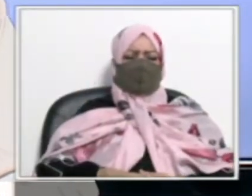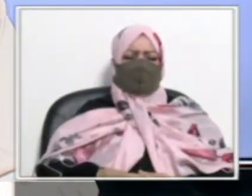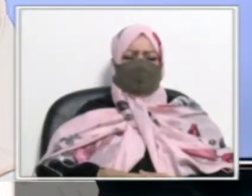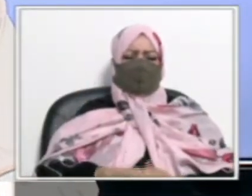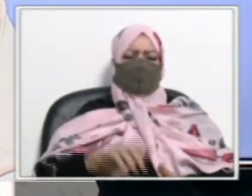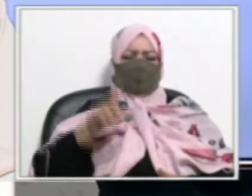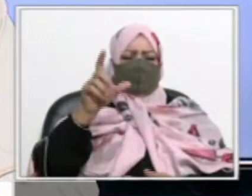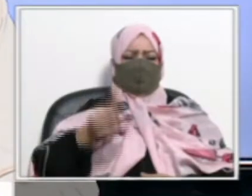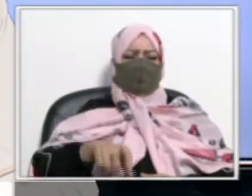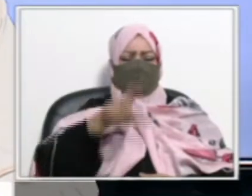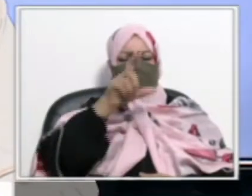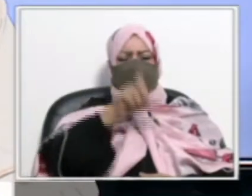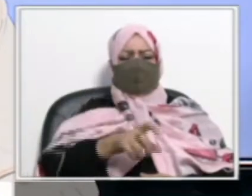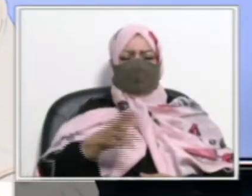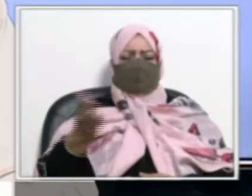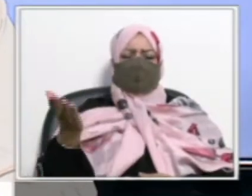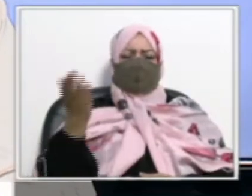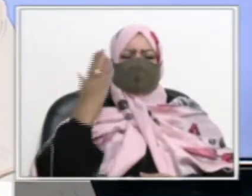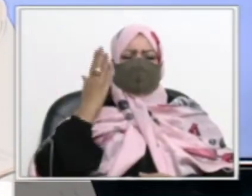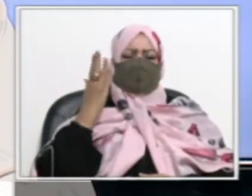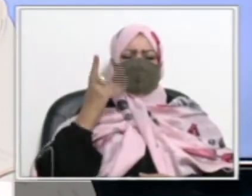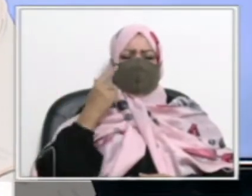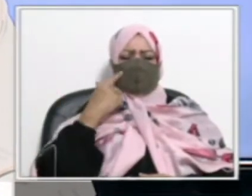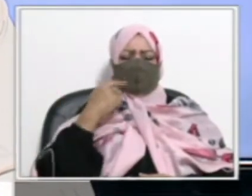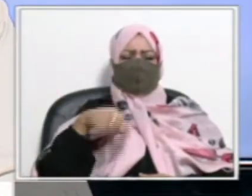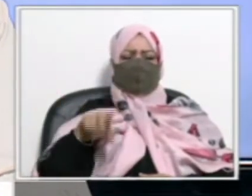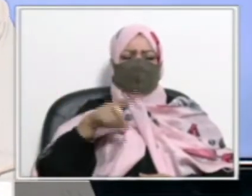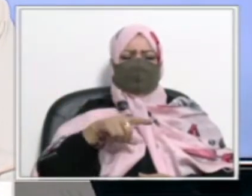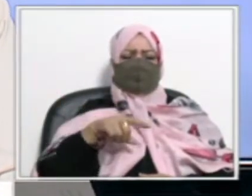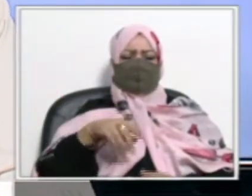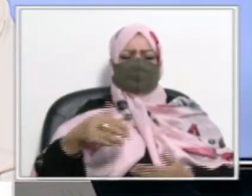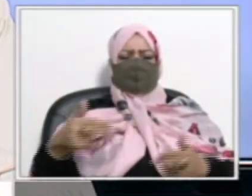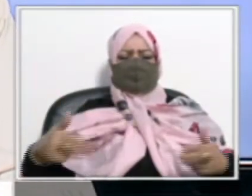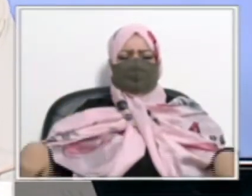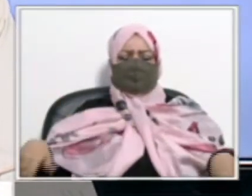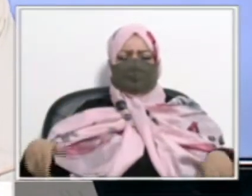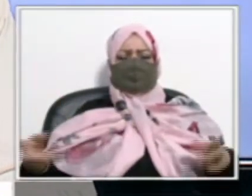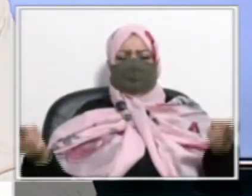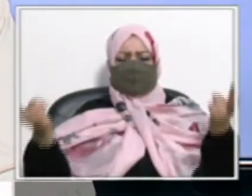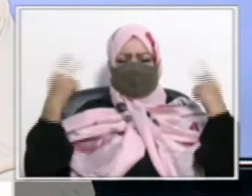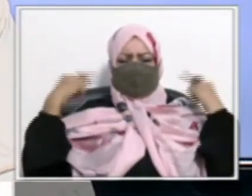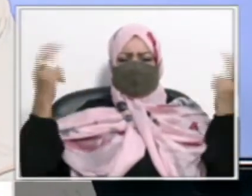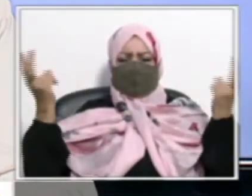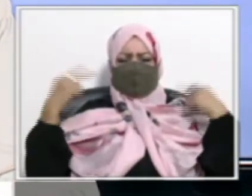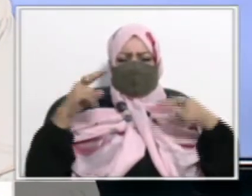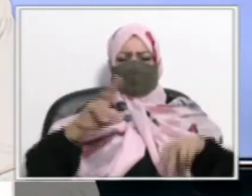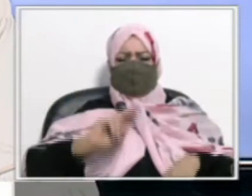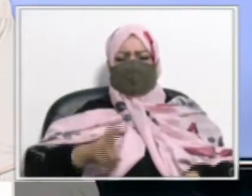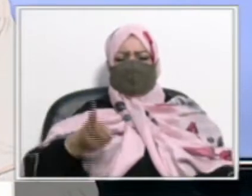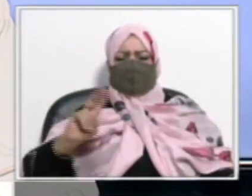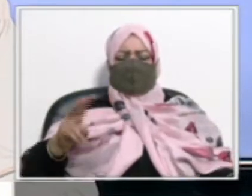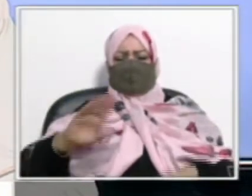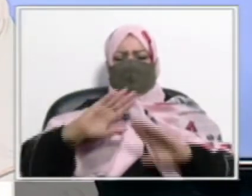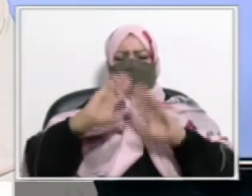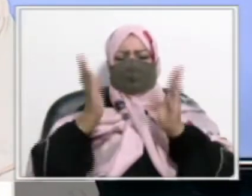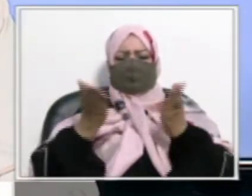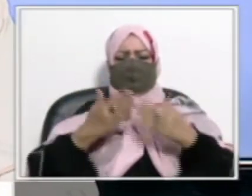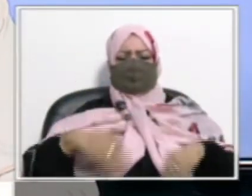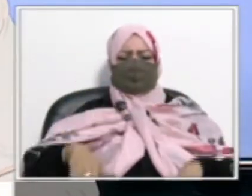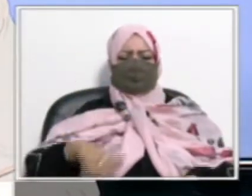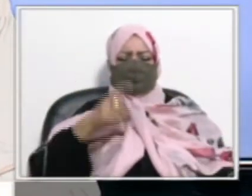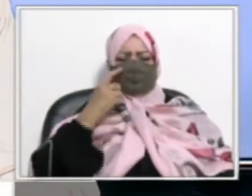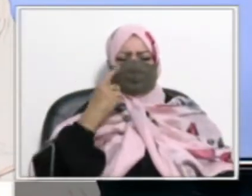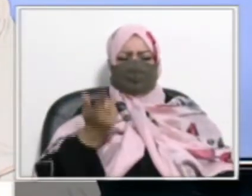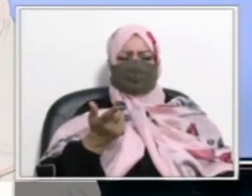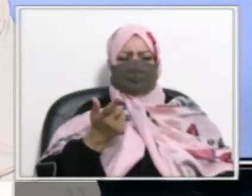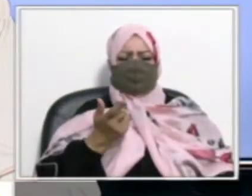مفاتنها، وهم واحد جايب طنشرة يتشقلب بها ويحطها ويصوروه وبنت تتشقلب في دار نومة؟ تخيركم